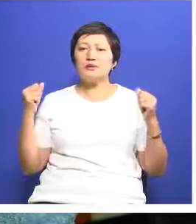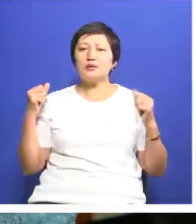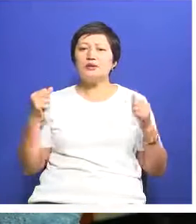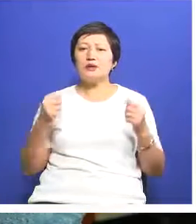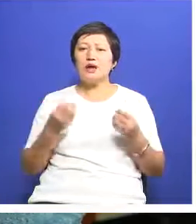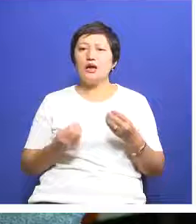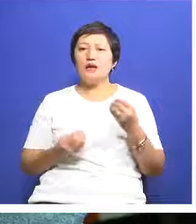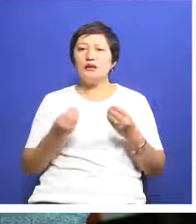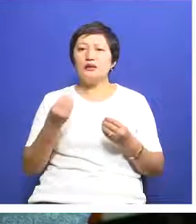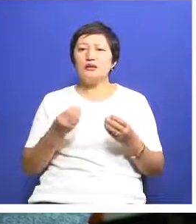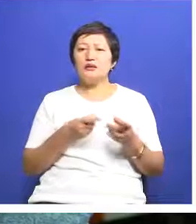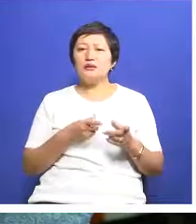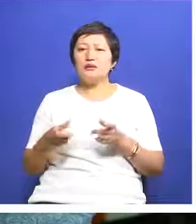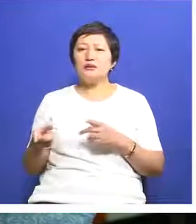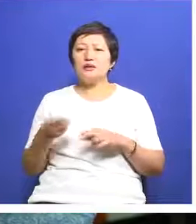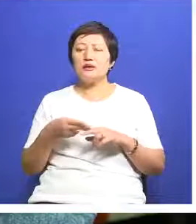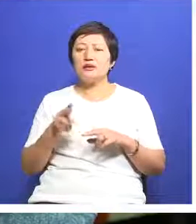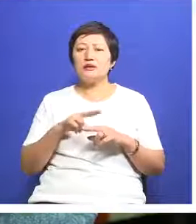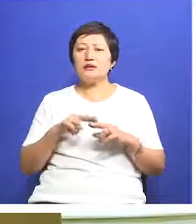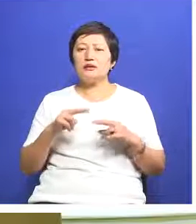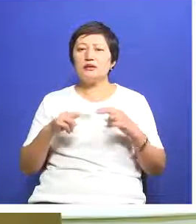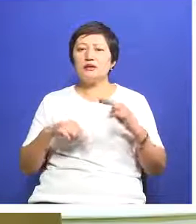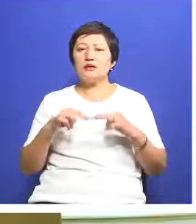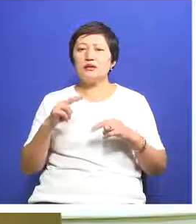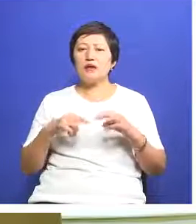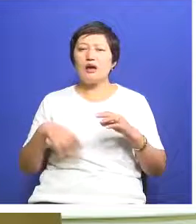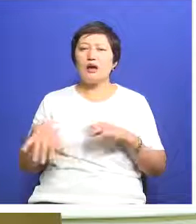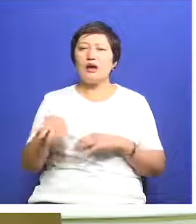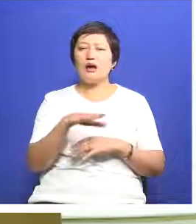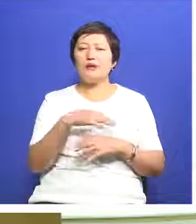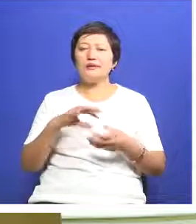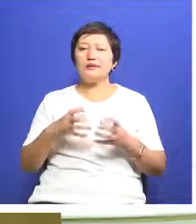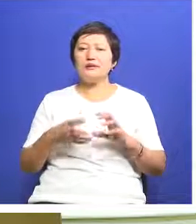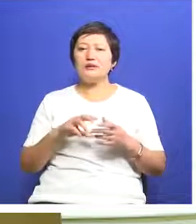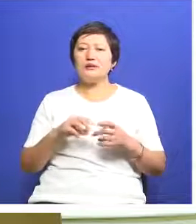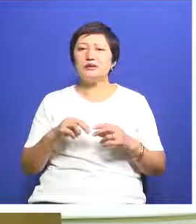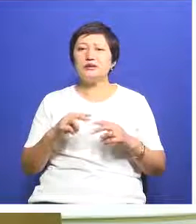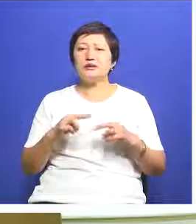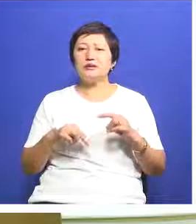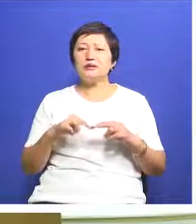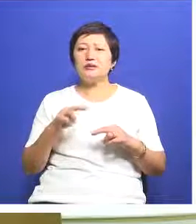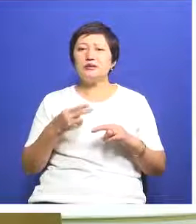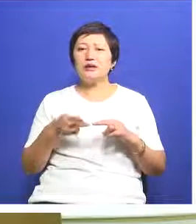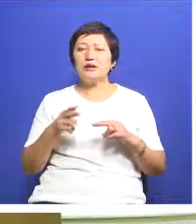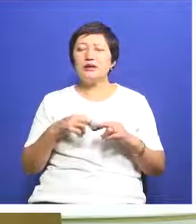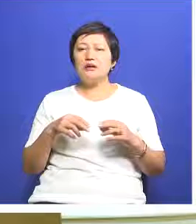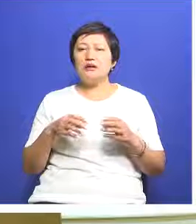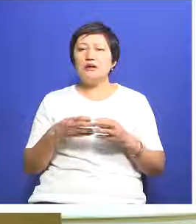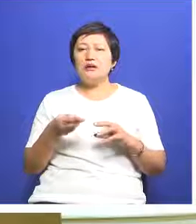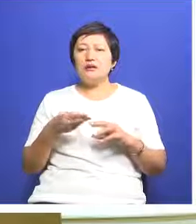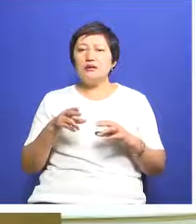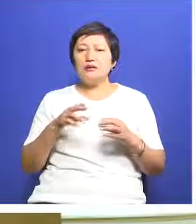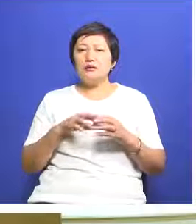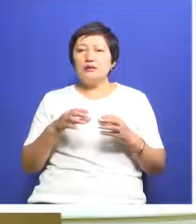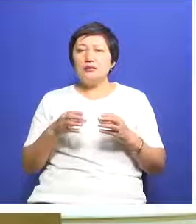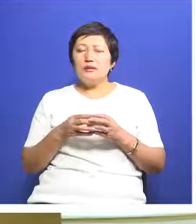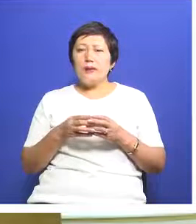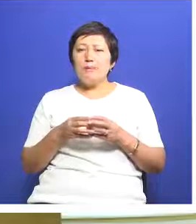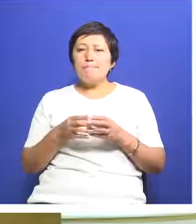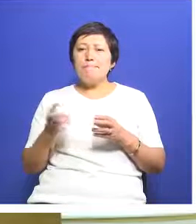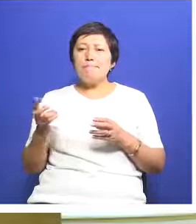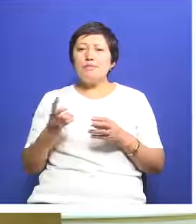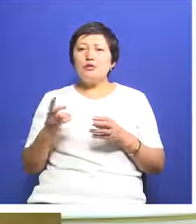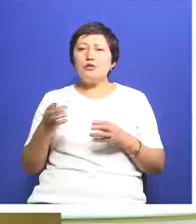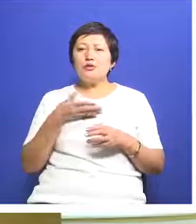алаңшасы салынады қазір бізде енді ауылдарды кезекпен салынып келе жатыр биыл бізге түсетін бұрын енді